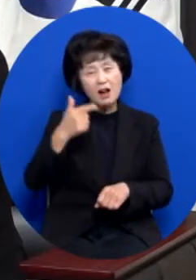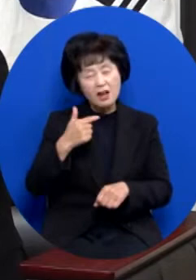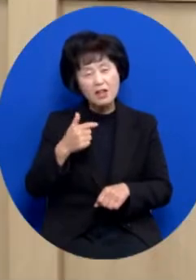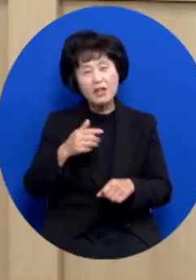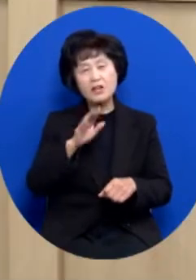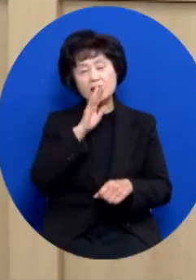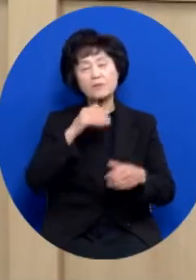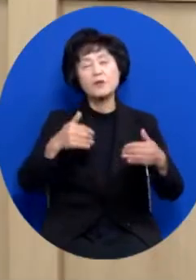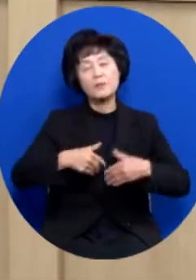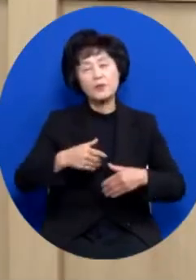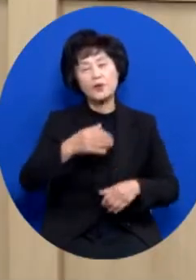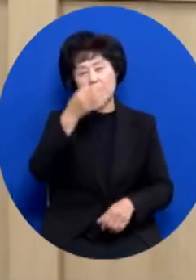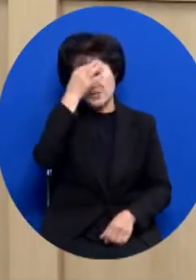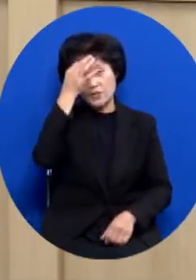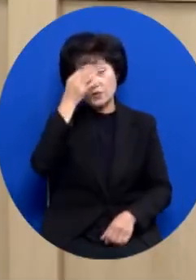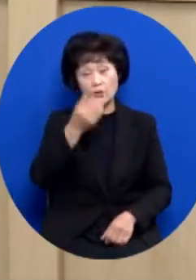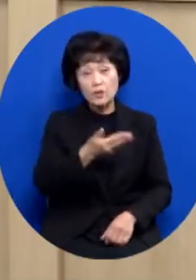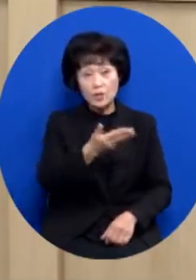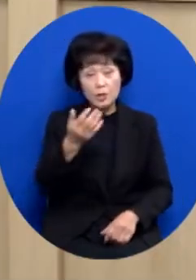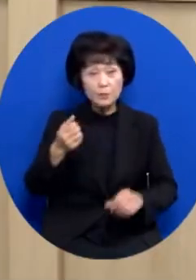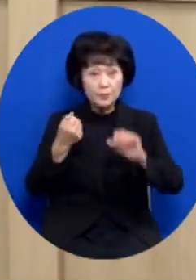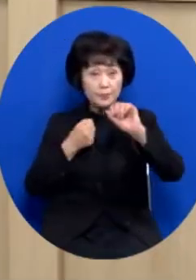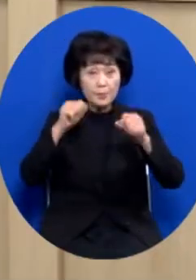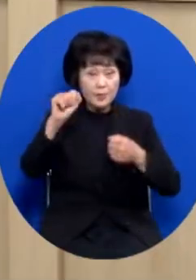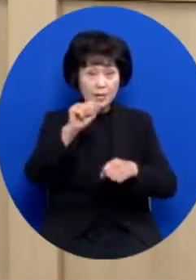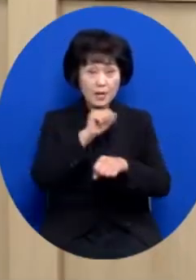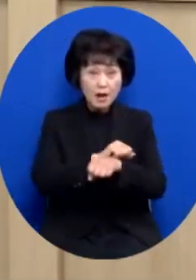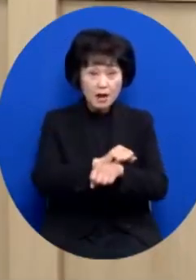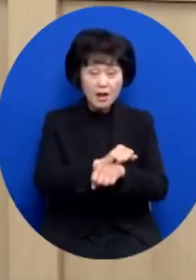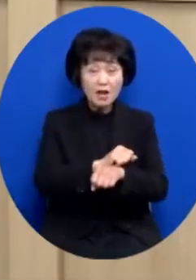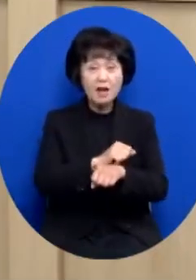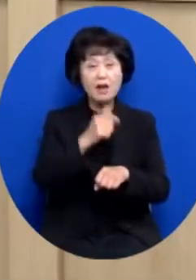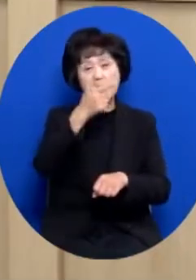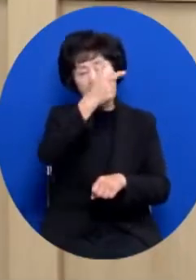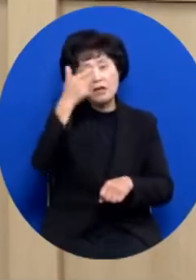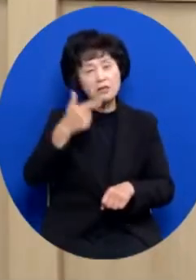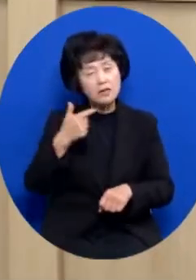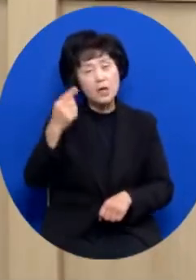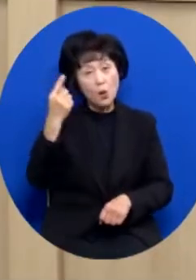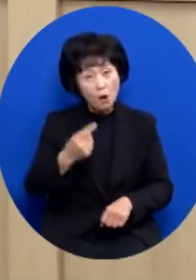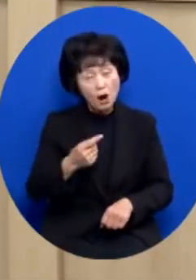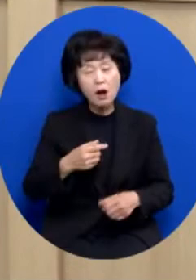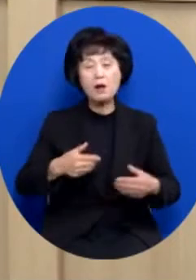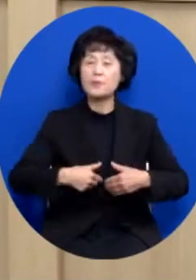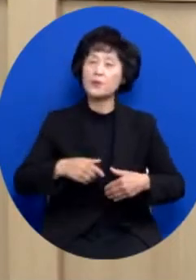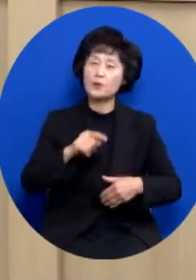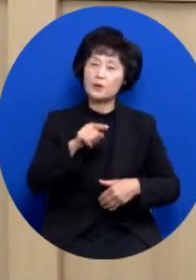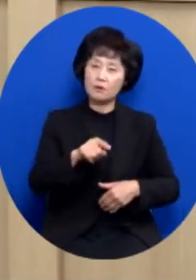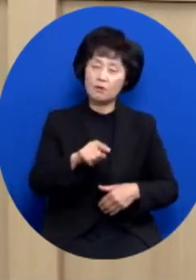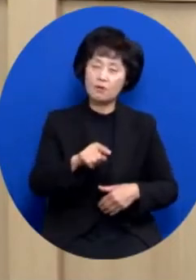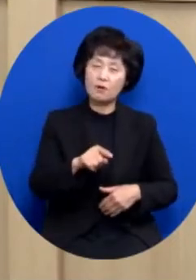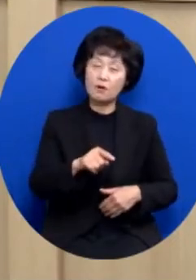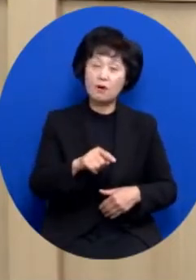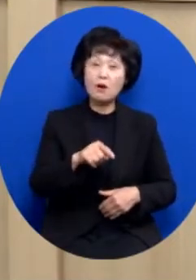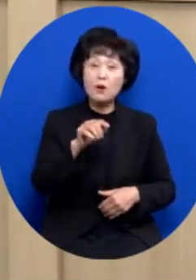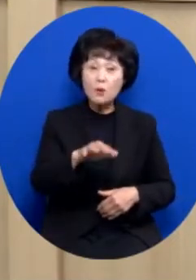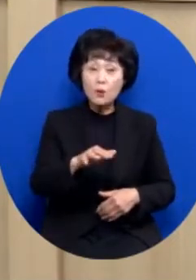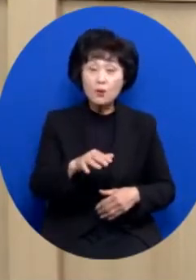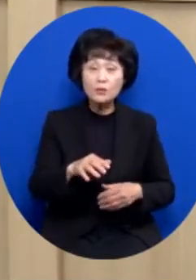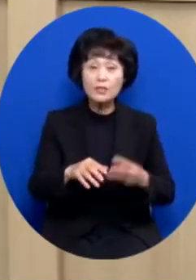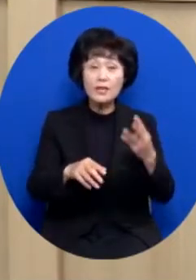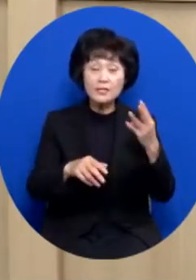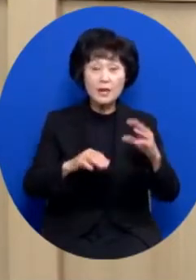기술입니다 여러분 혹은 태권도를 잘 한다면 탄자니아의 너무나 필요한 것입니다 그렇다면 탄자니아의 혹은 제